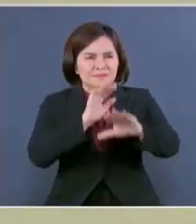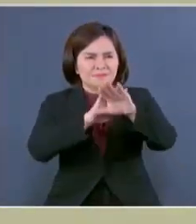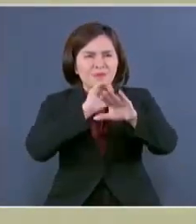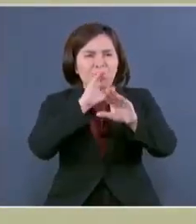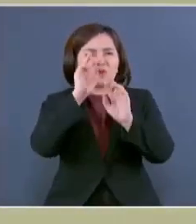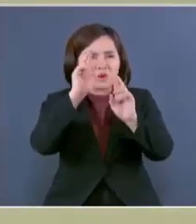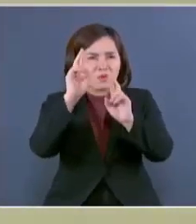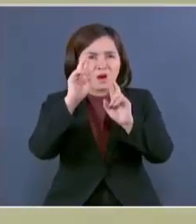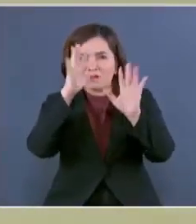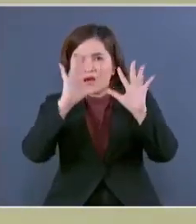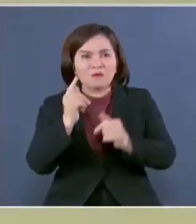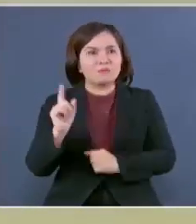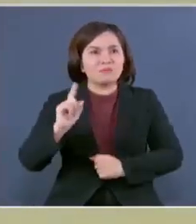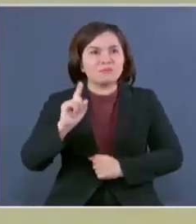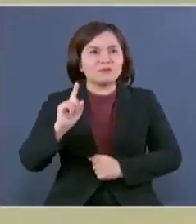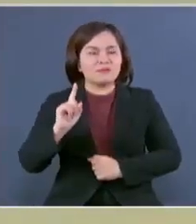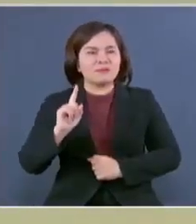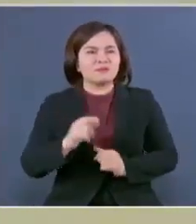วังเฮ้ยไปไหนแล้วอ่ะ